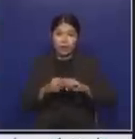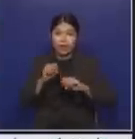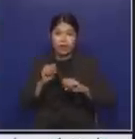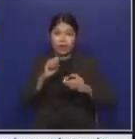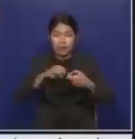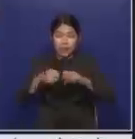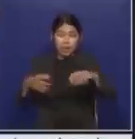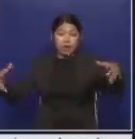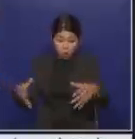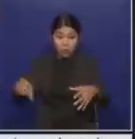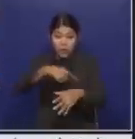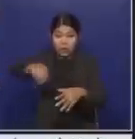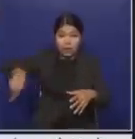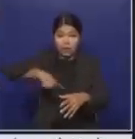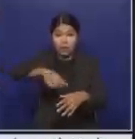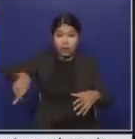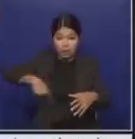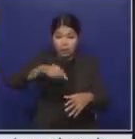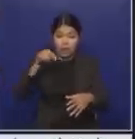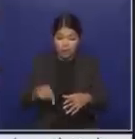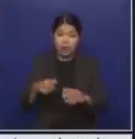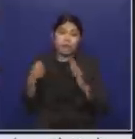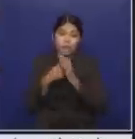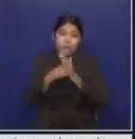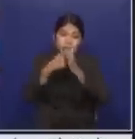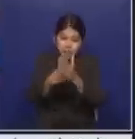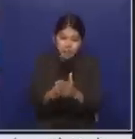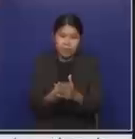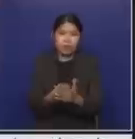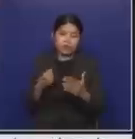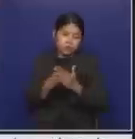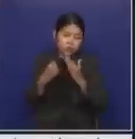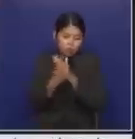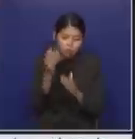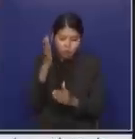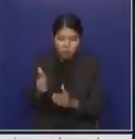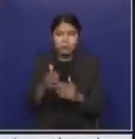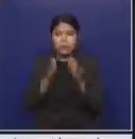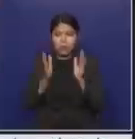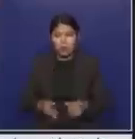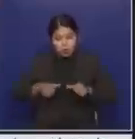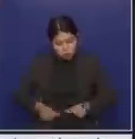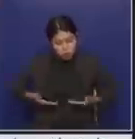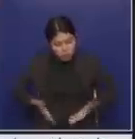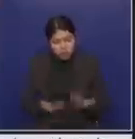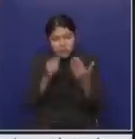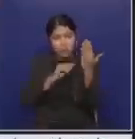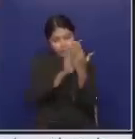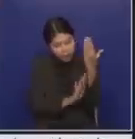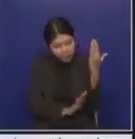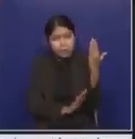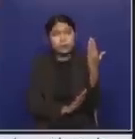ขึ้นเขาเหล่านี้นี่แหละที่จะฝ่าวิจิตรไปพร้อมกับเราในฐานะเพื่อนร่วมชาติที่อยู่ร่วมกันในประเทศ